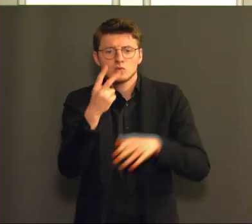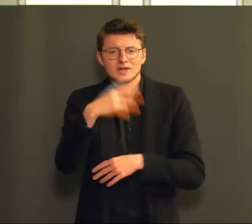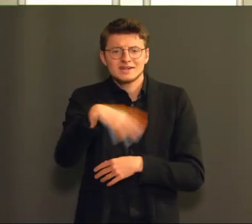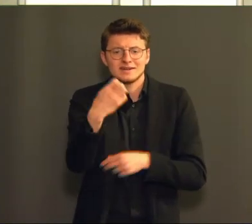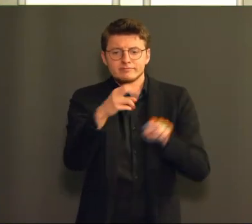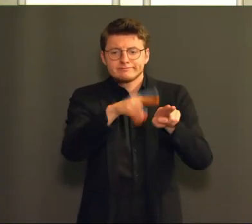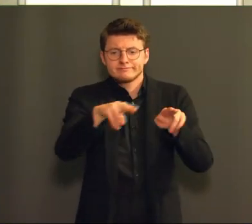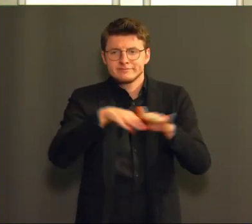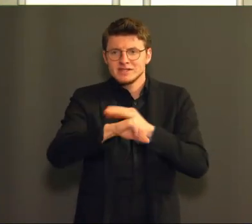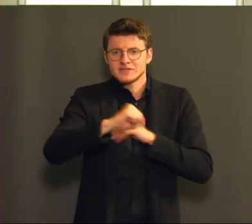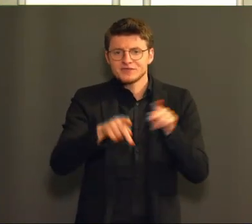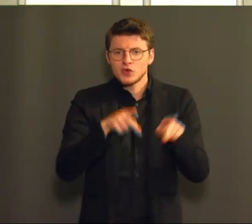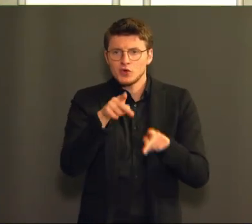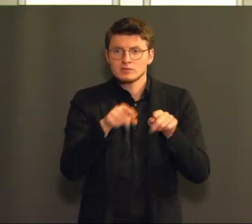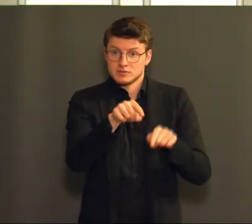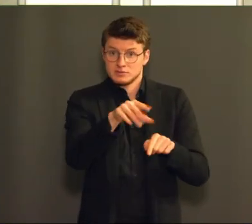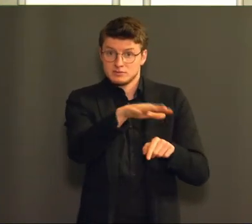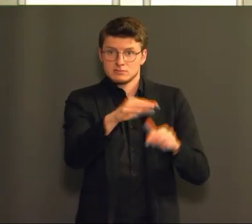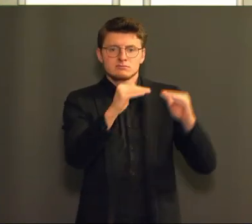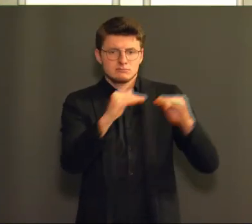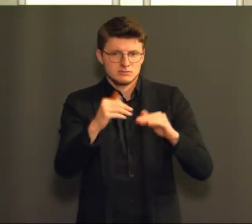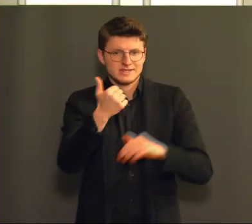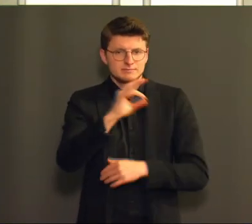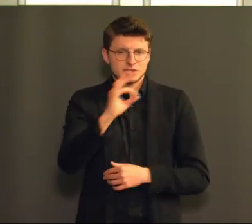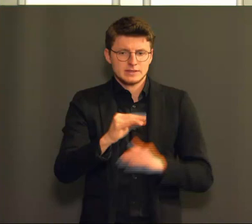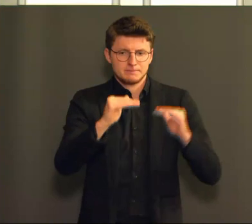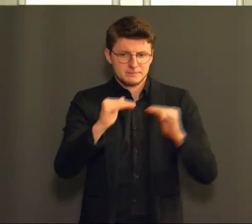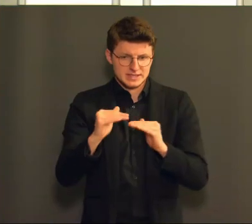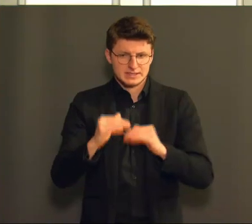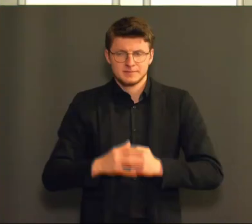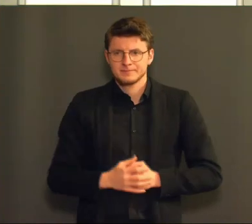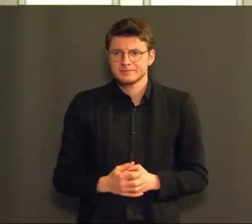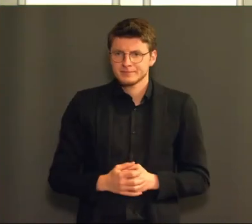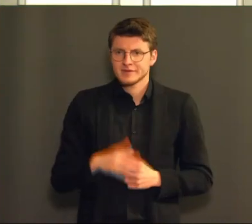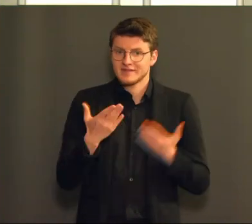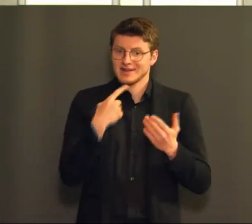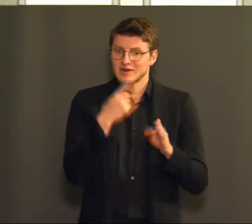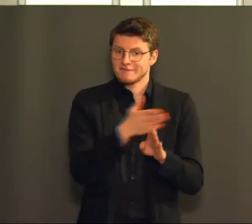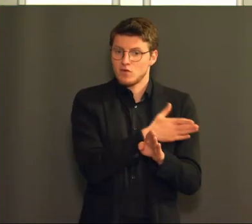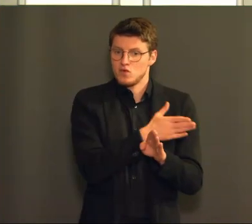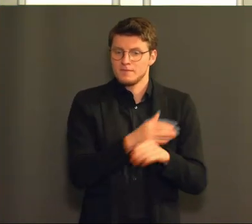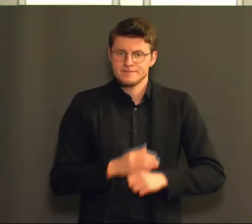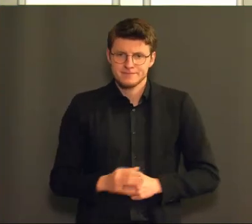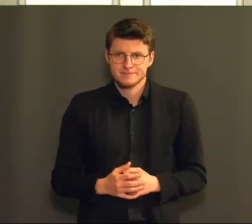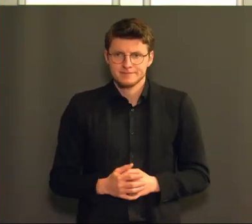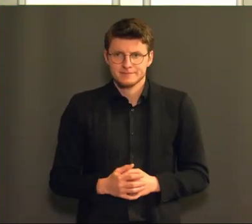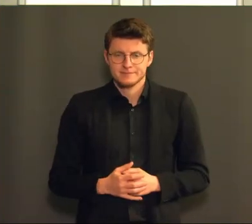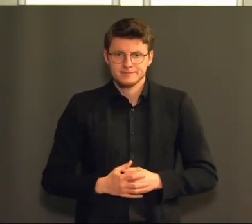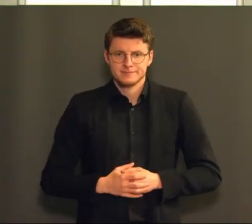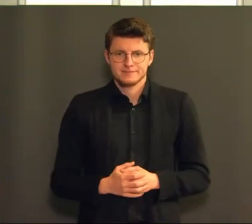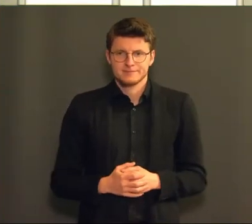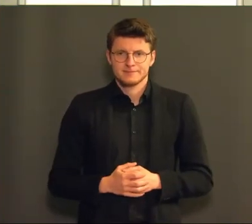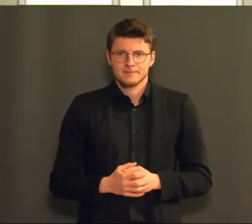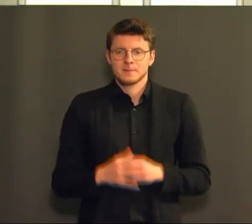Deze cijfers liggen 6% lager dan de week ervoor. Tot slot, de overlijdens gaan verder in